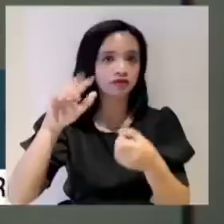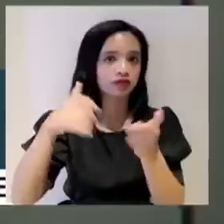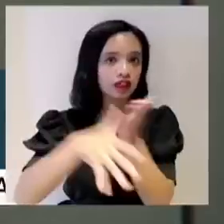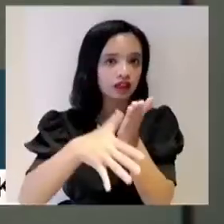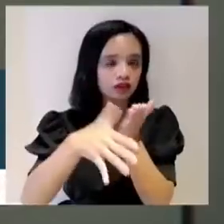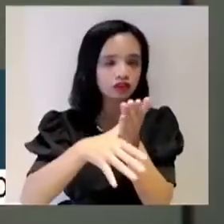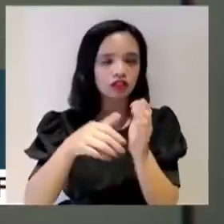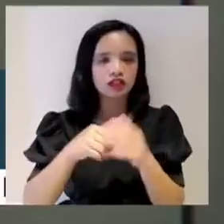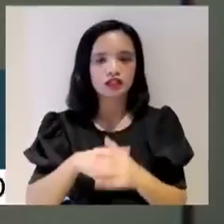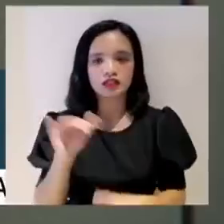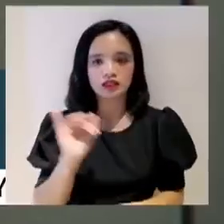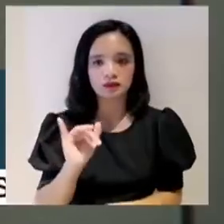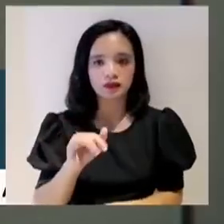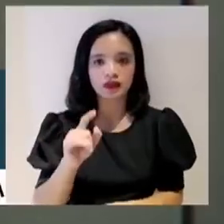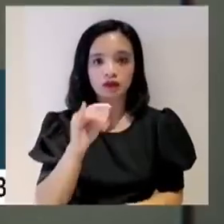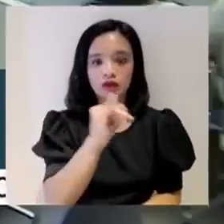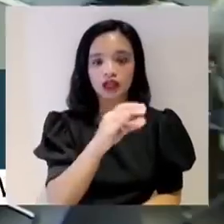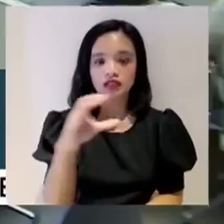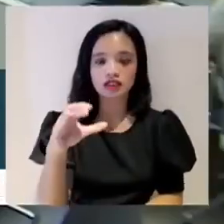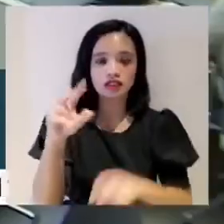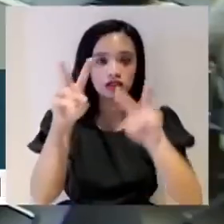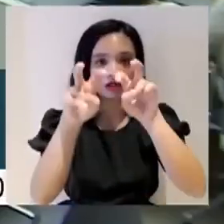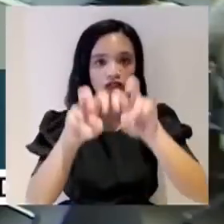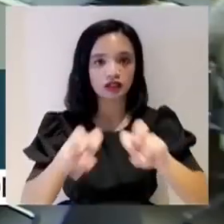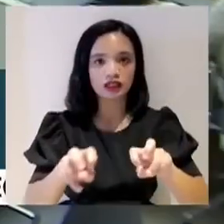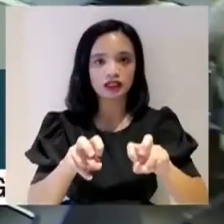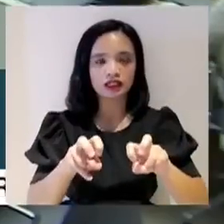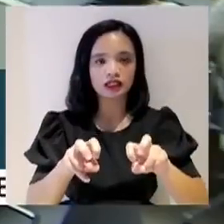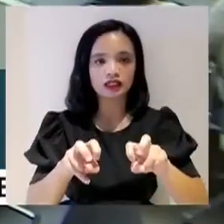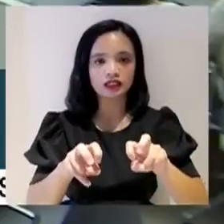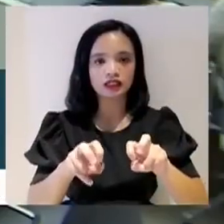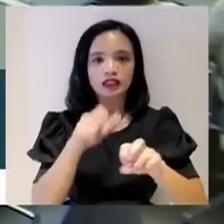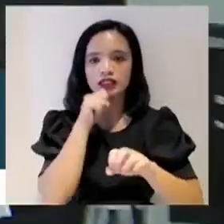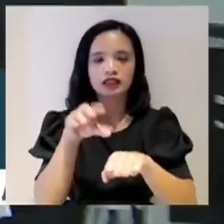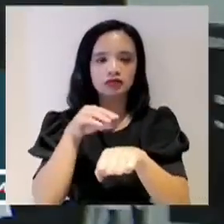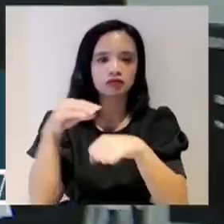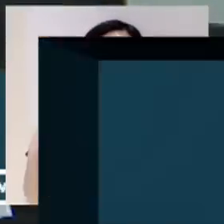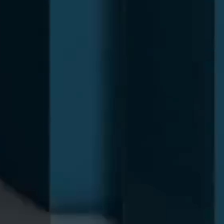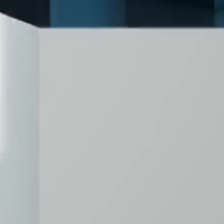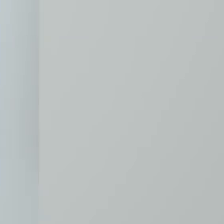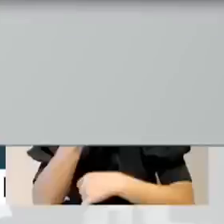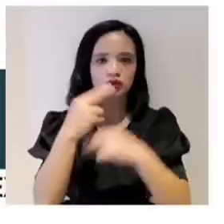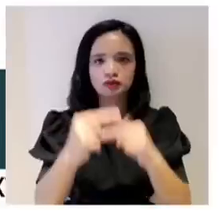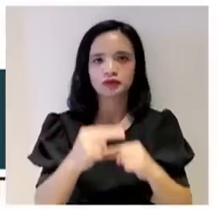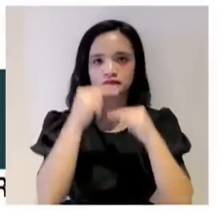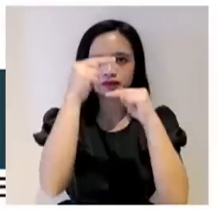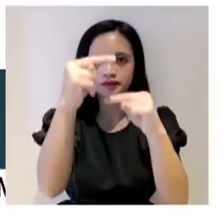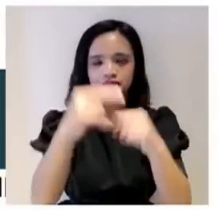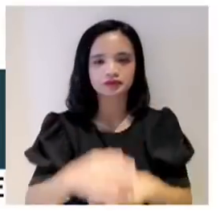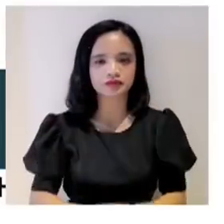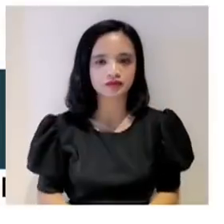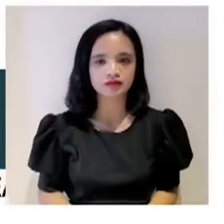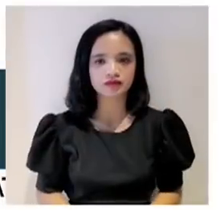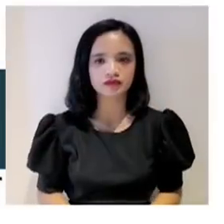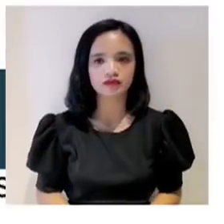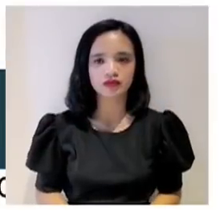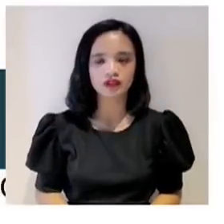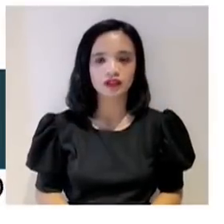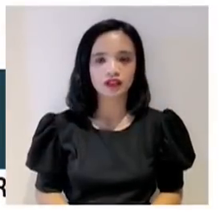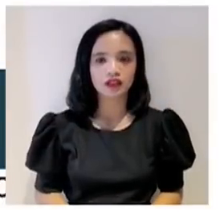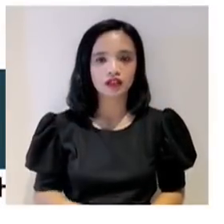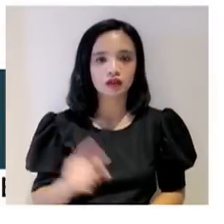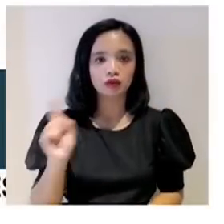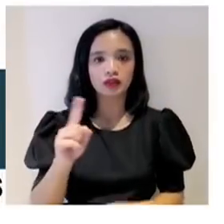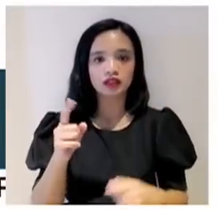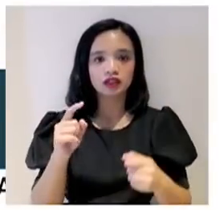confident the ICC probe won't negatively affect his bid. Ang magkukumbuto, yung sumusuporta ng